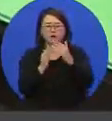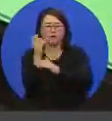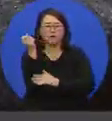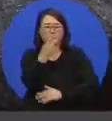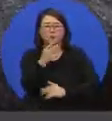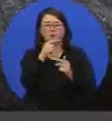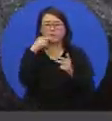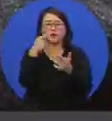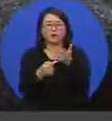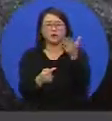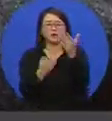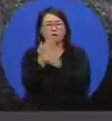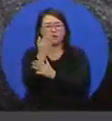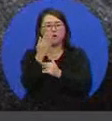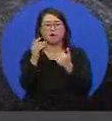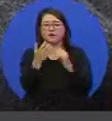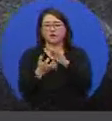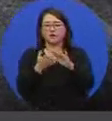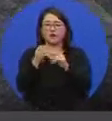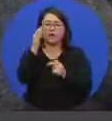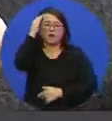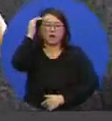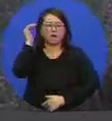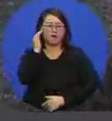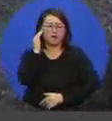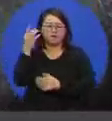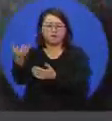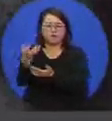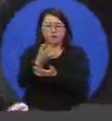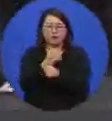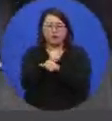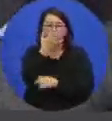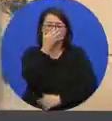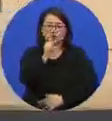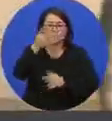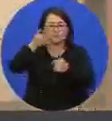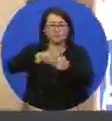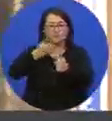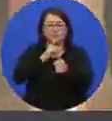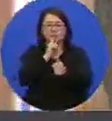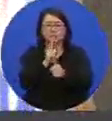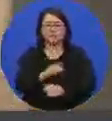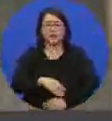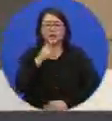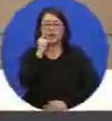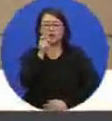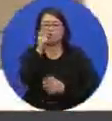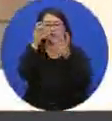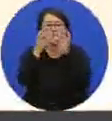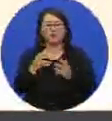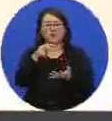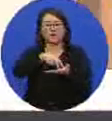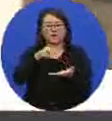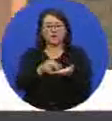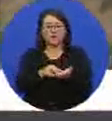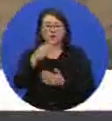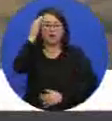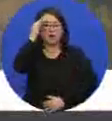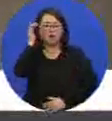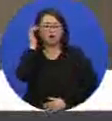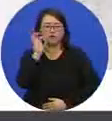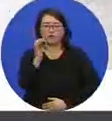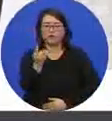생기기 전에 한국에 이감될 수 있도록 해달라고 요구하고 있습니다. 일본 교도소 측은 우리나라 외교부를